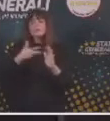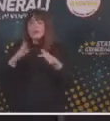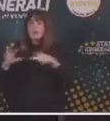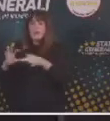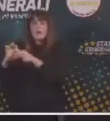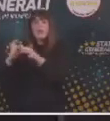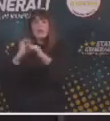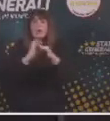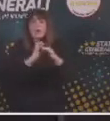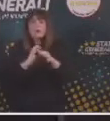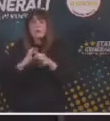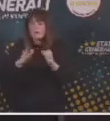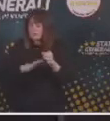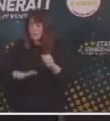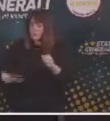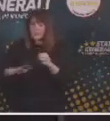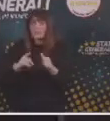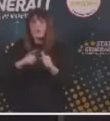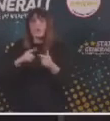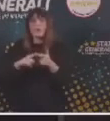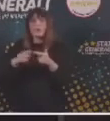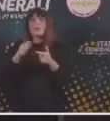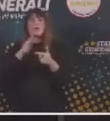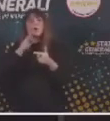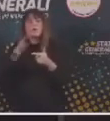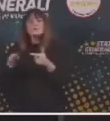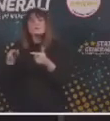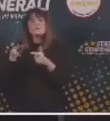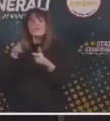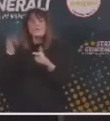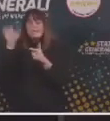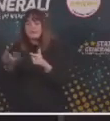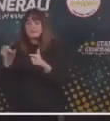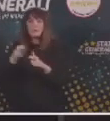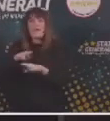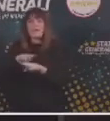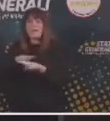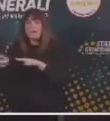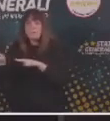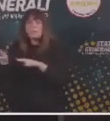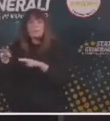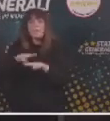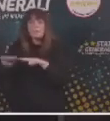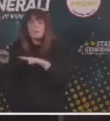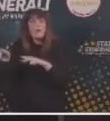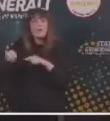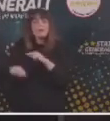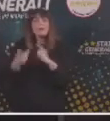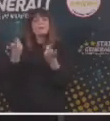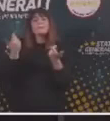consiglieri regionali consiglieri comunali i nostri amministratori sul territorio a prescindere che siano in maggioranza